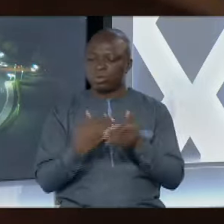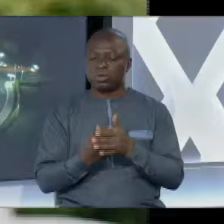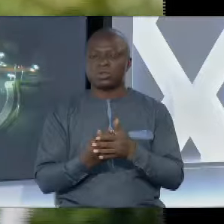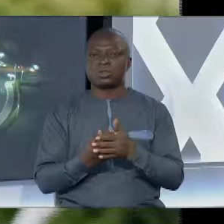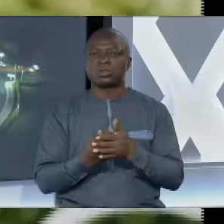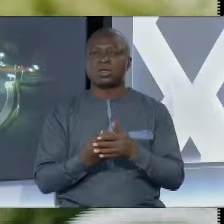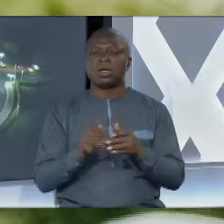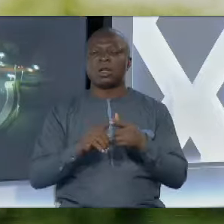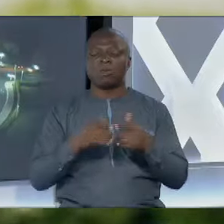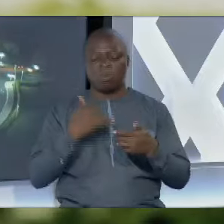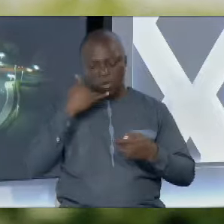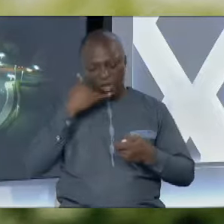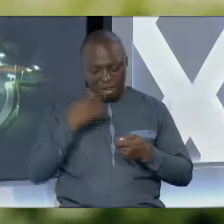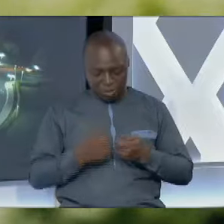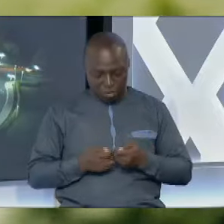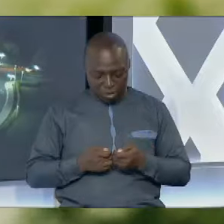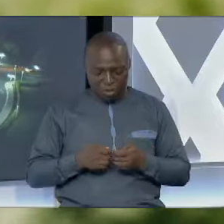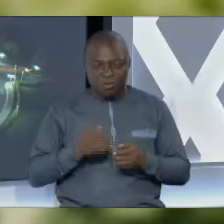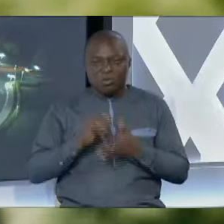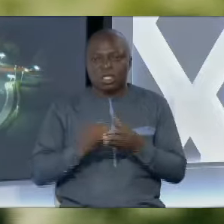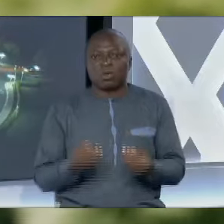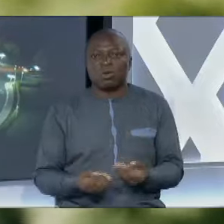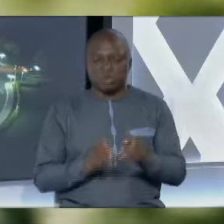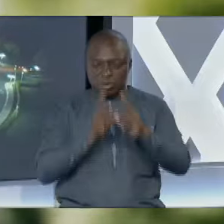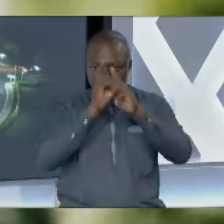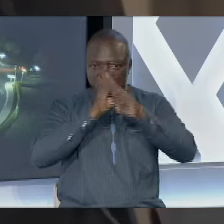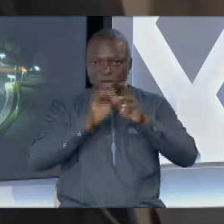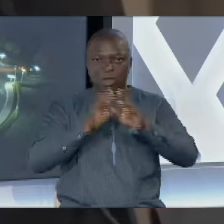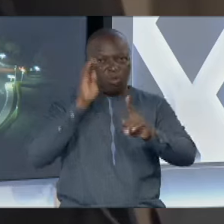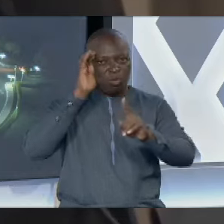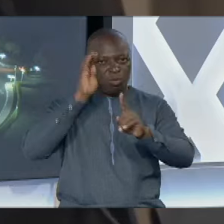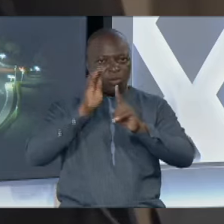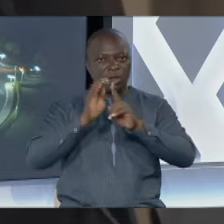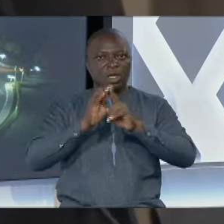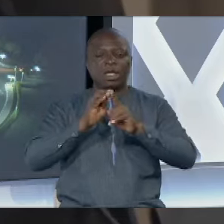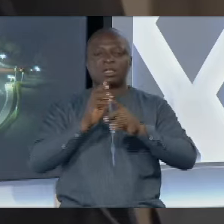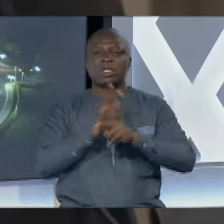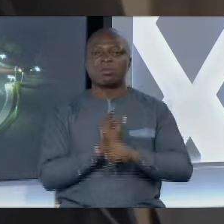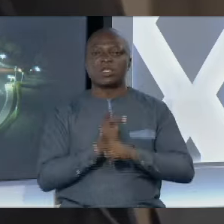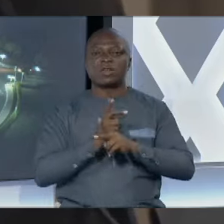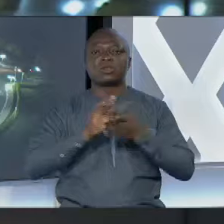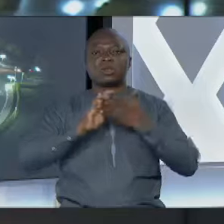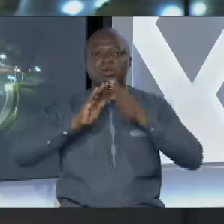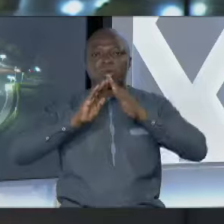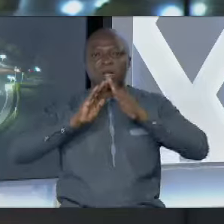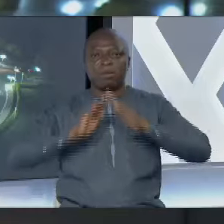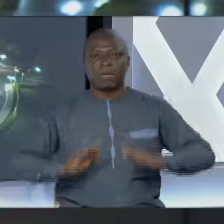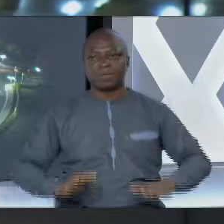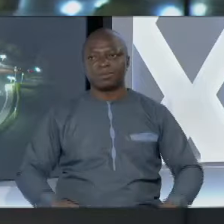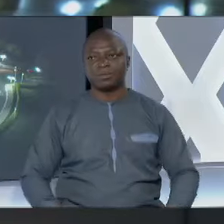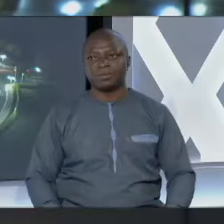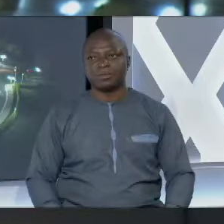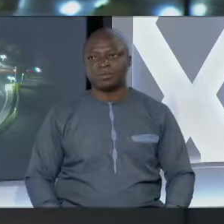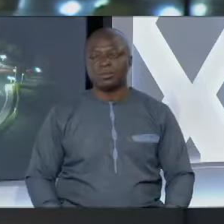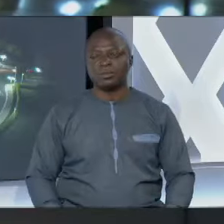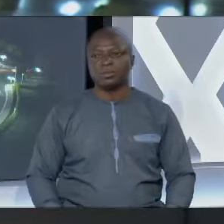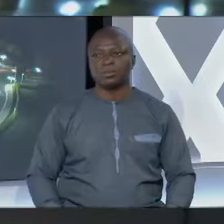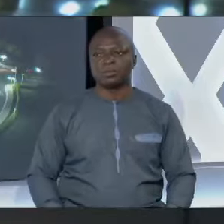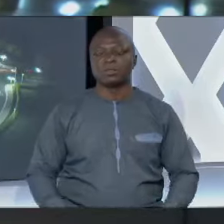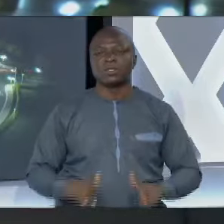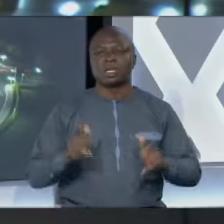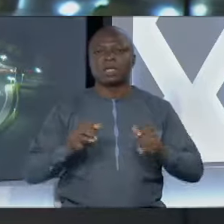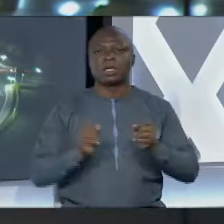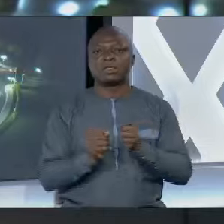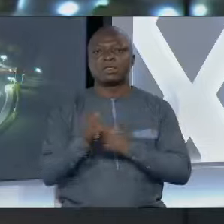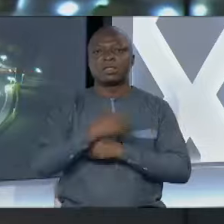nos smartphones pour cette cause noble dont le but est la préservation de la paix. La grande salle de